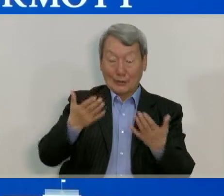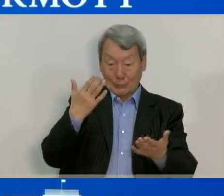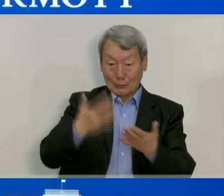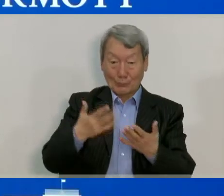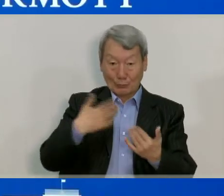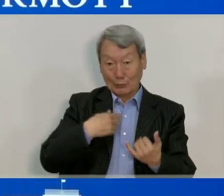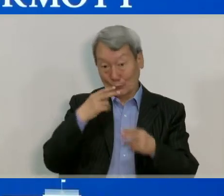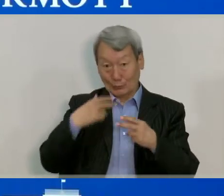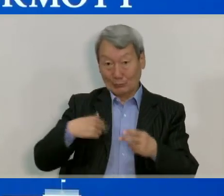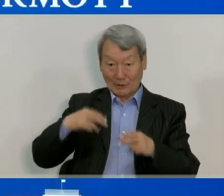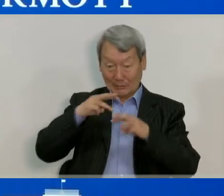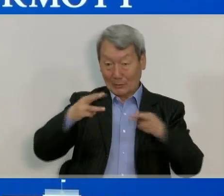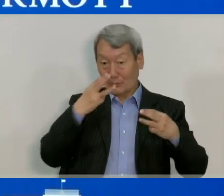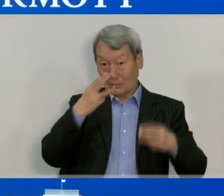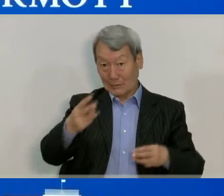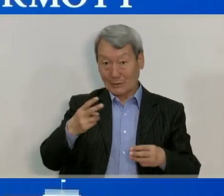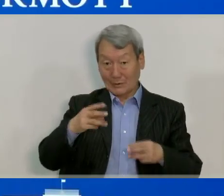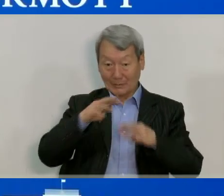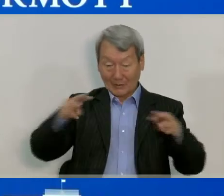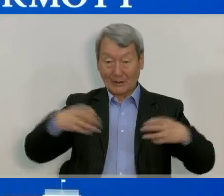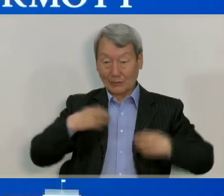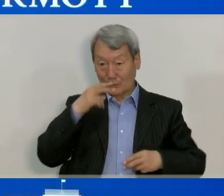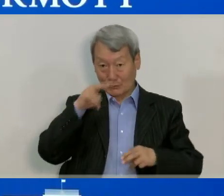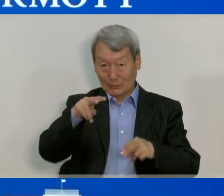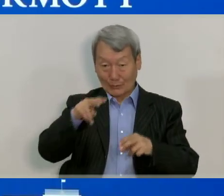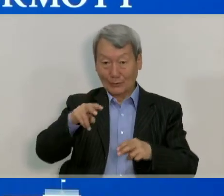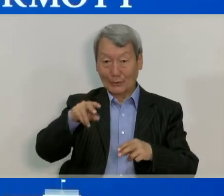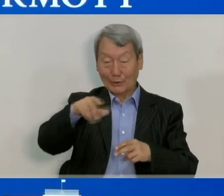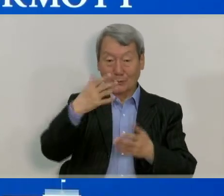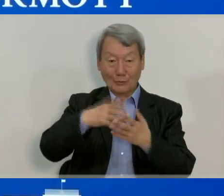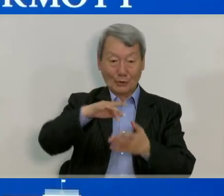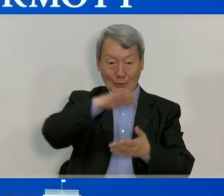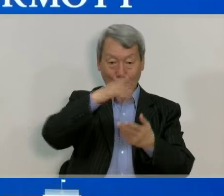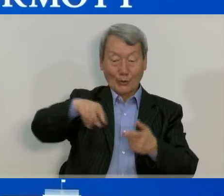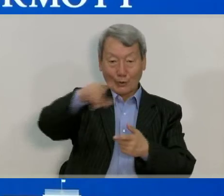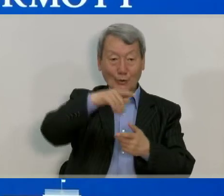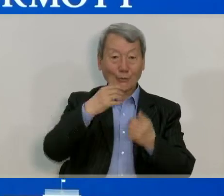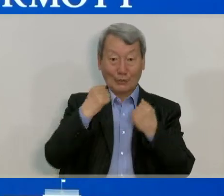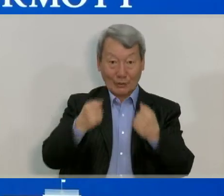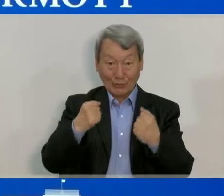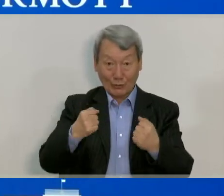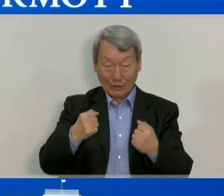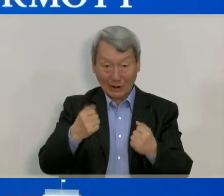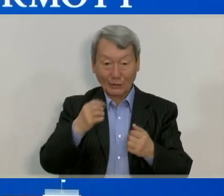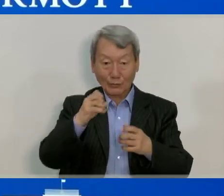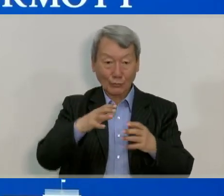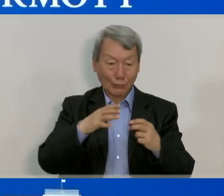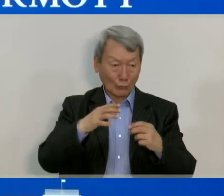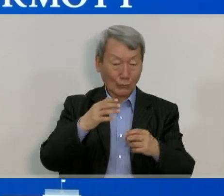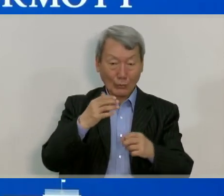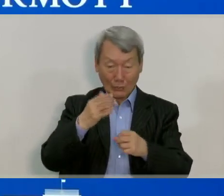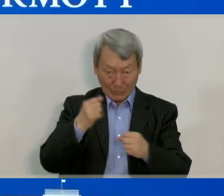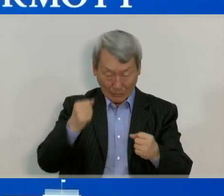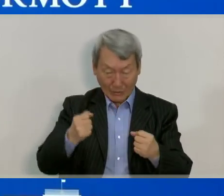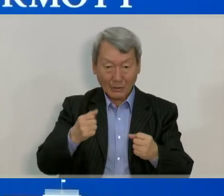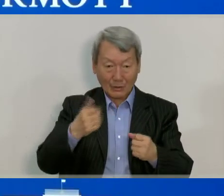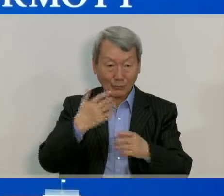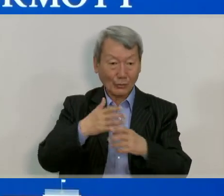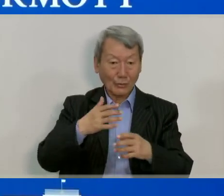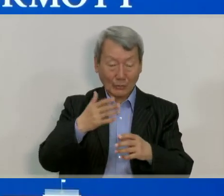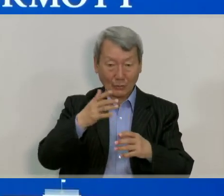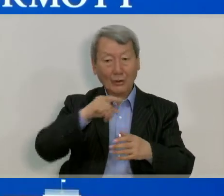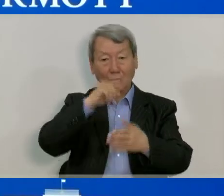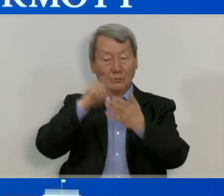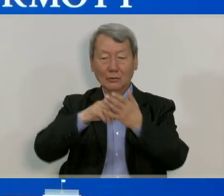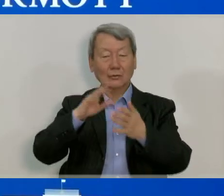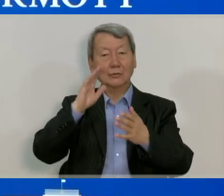предпосылки все-таки, что будет напряженная эпидситуация, то, конечно, вопрос будет